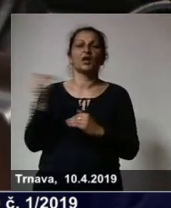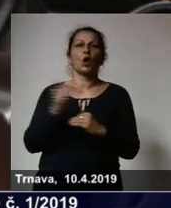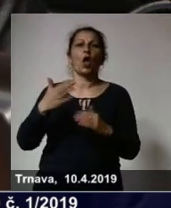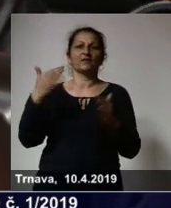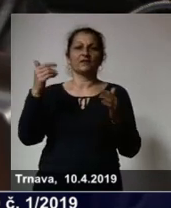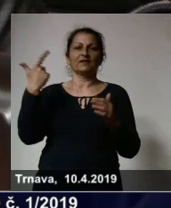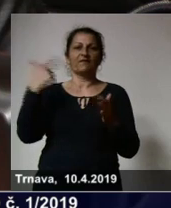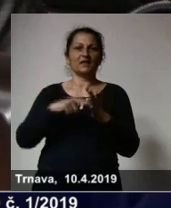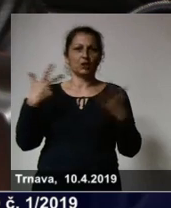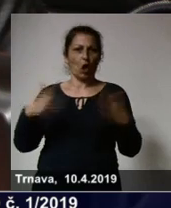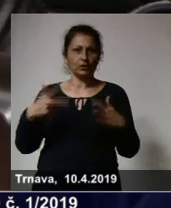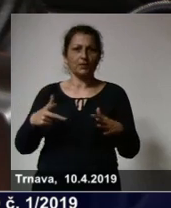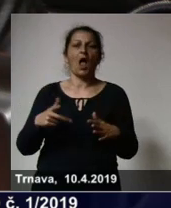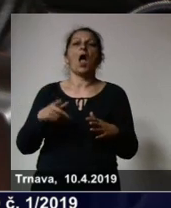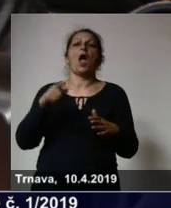a budú čerpané do